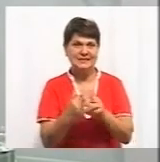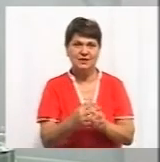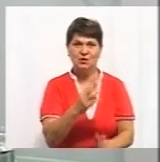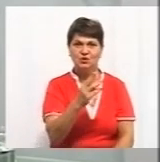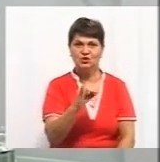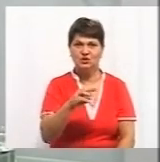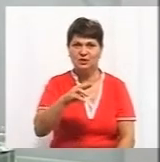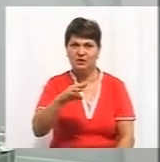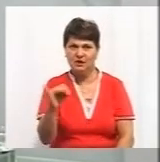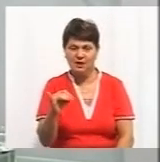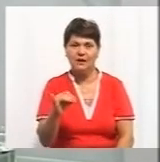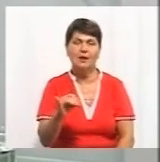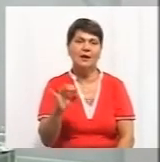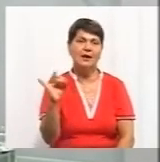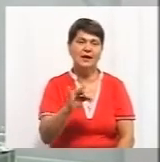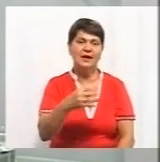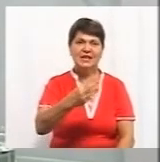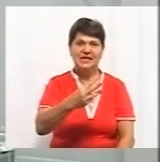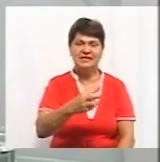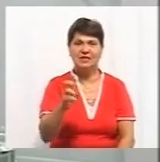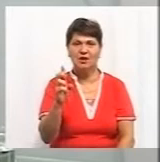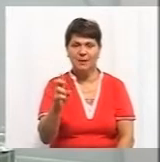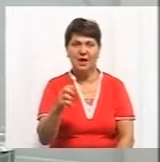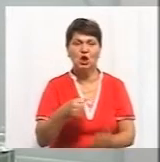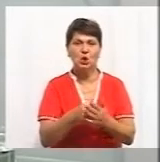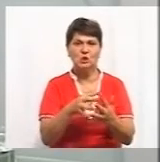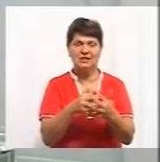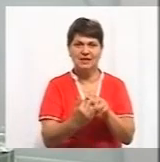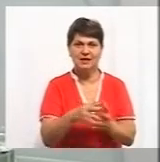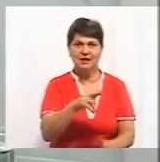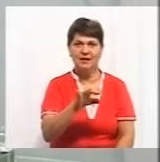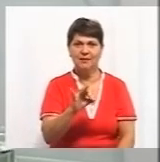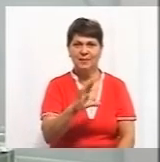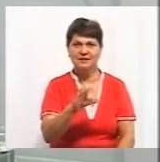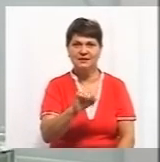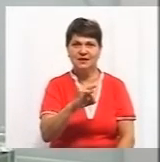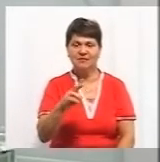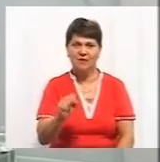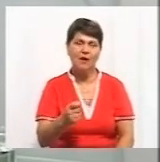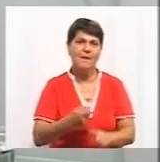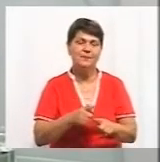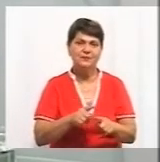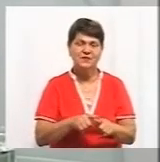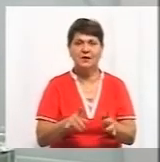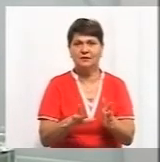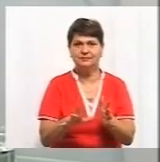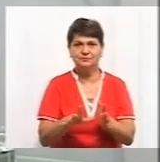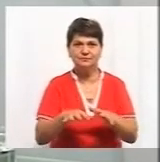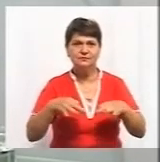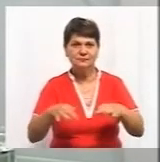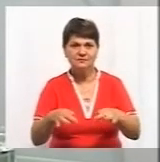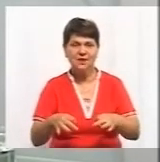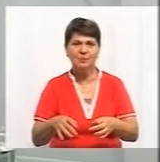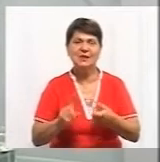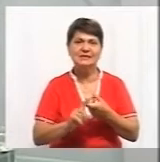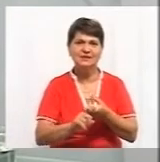30Б до села Писарівка. Про це розповів директор міського департаменту енергетики, транспорту і зв'язку Михайло